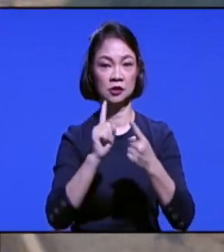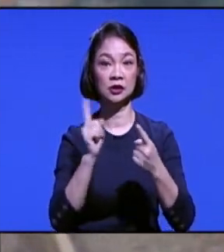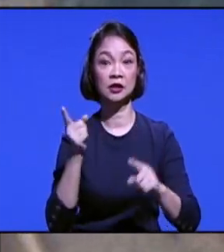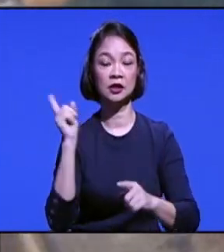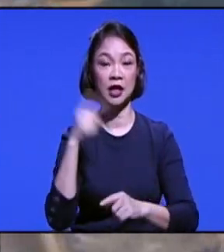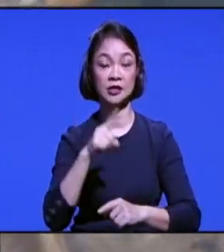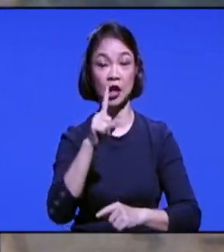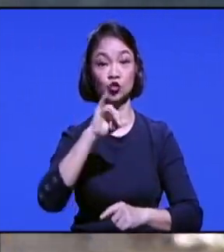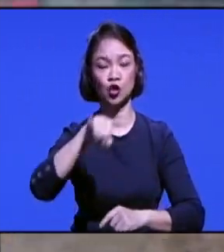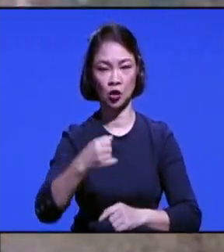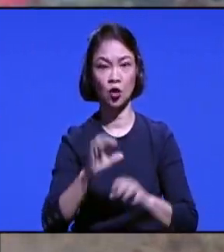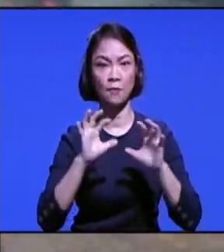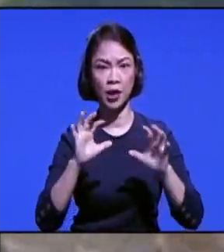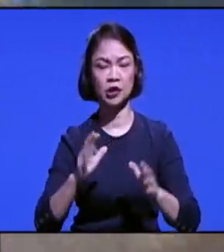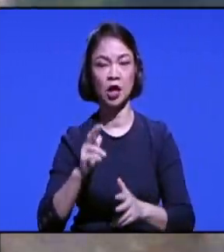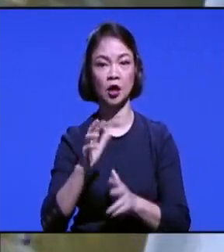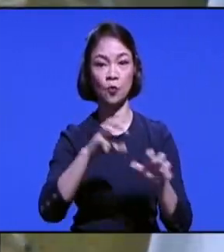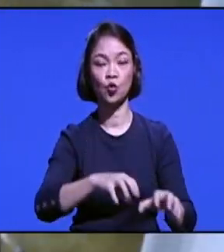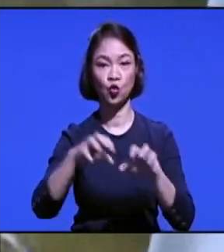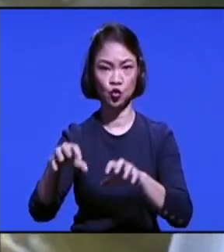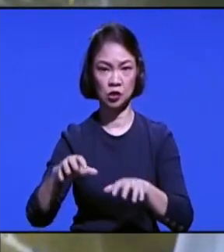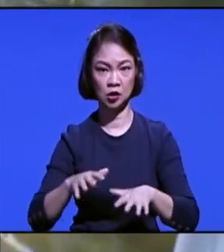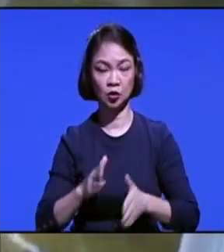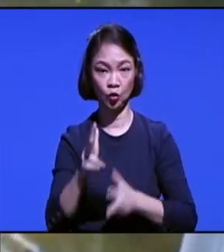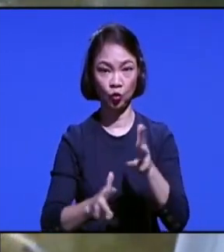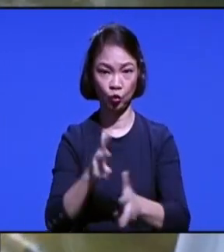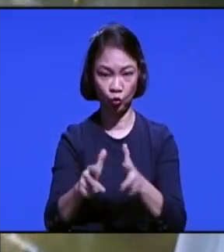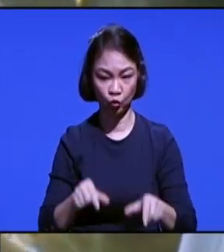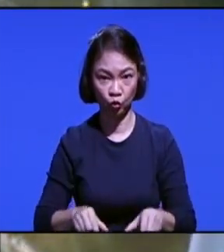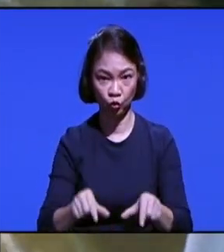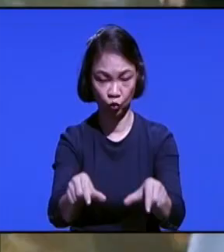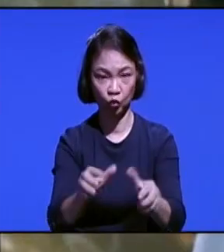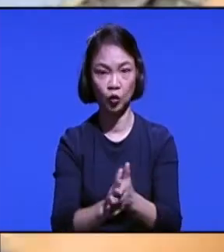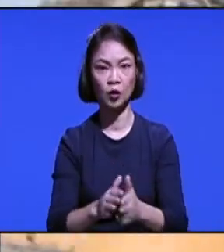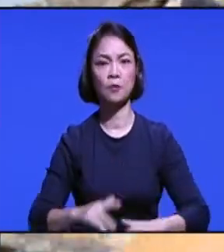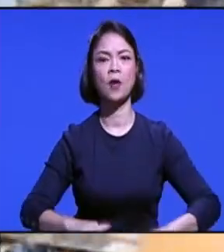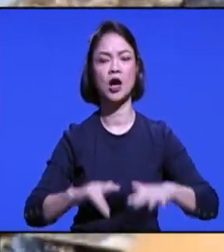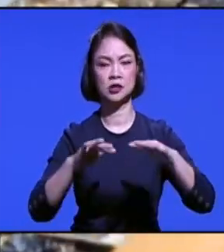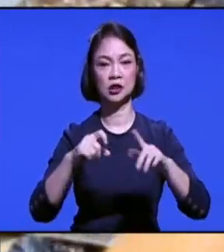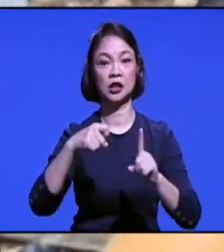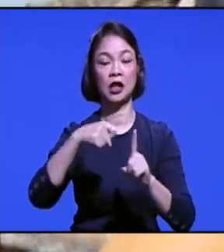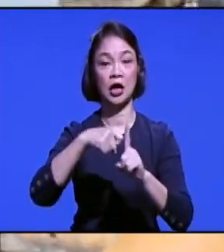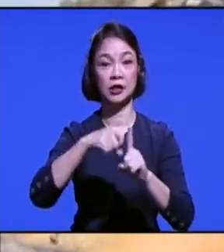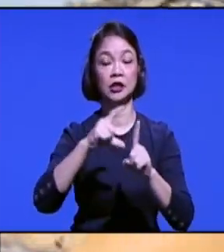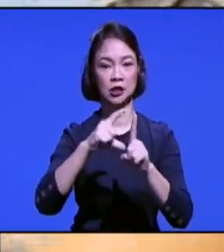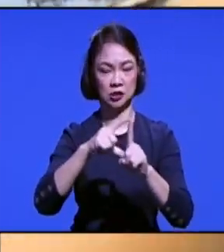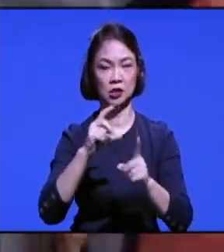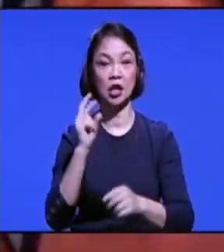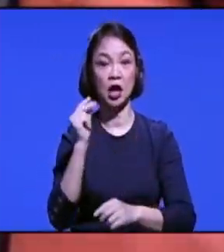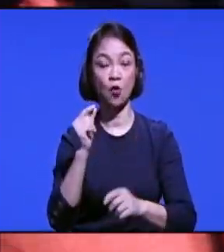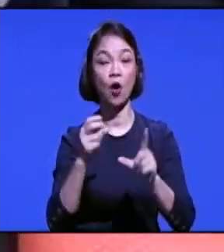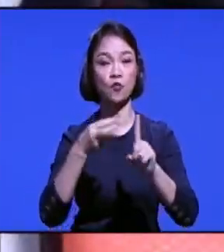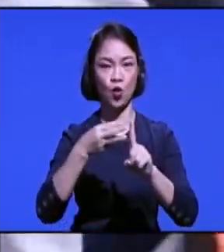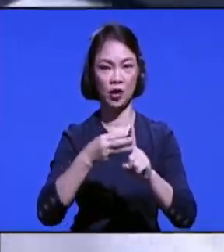pengungsi, juga disebabkan masih adanya jalur yang tergenang air di Kalideres dan Rawabuaya, Jakarta Barat. Kementerian